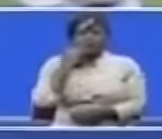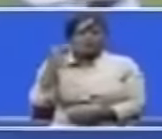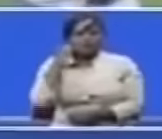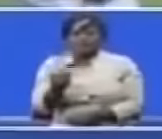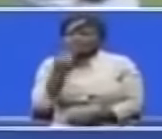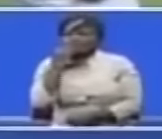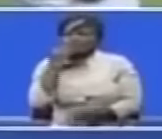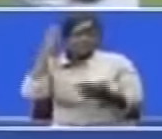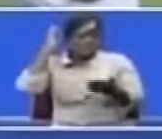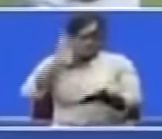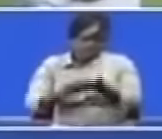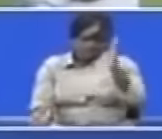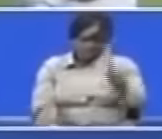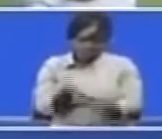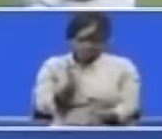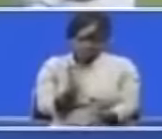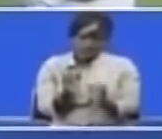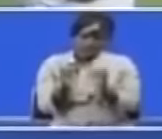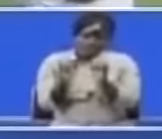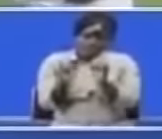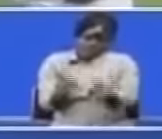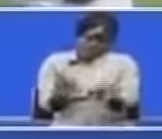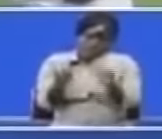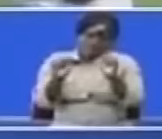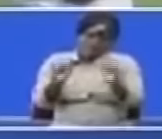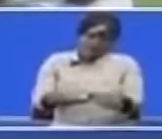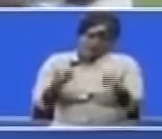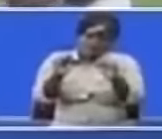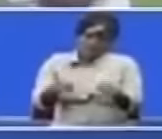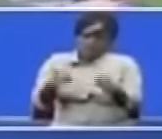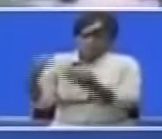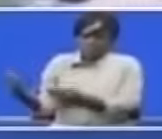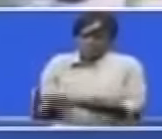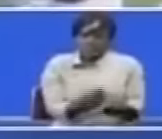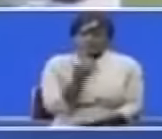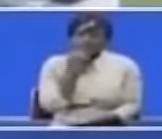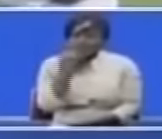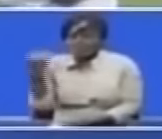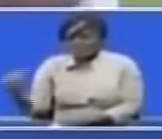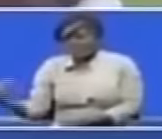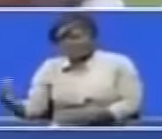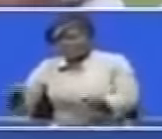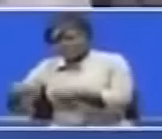Chakula inaisha. Kwa hivyo kama mnaweza, kila mtu alete chakula ya watoto.